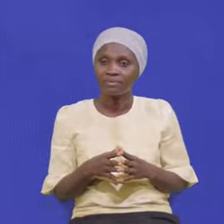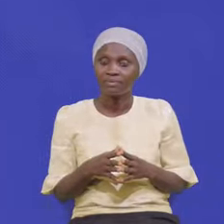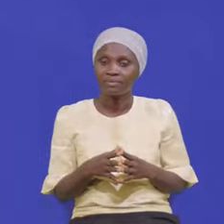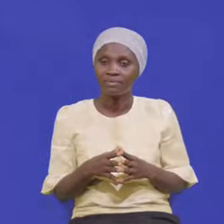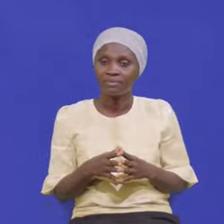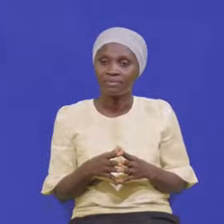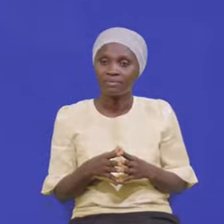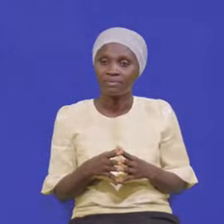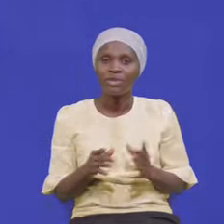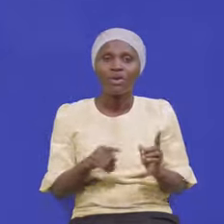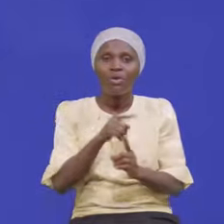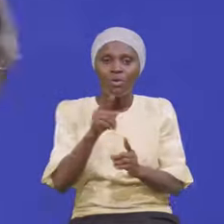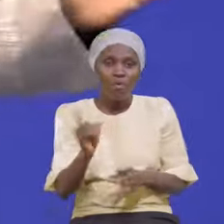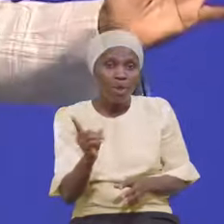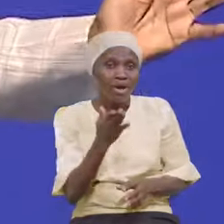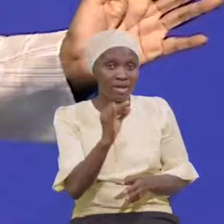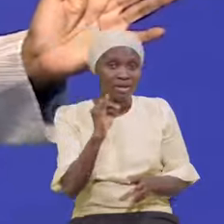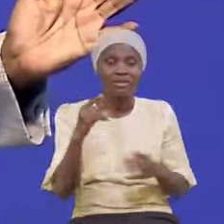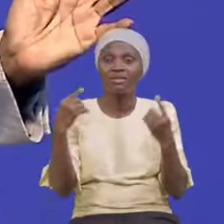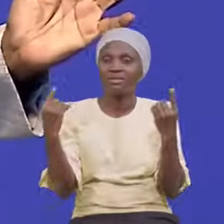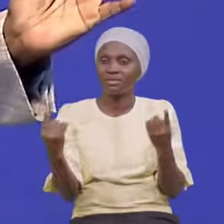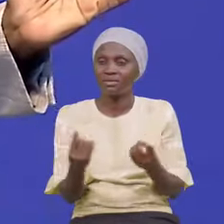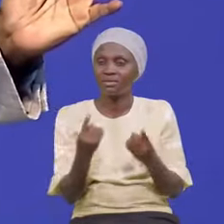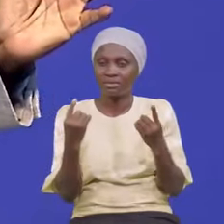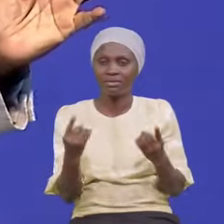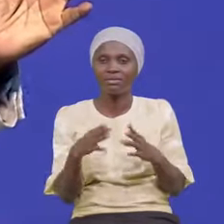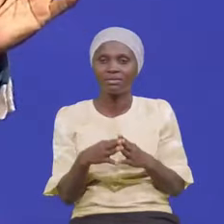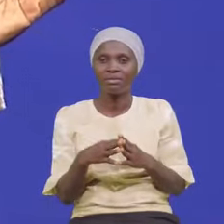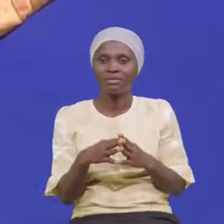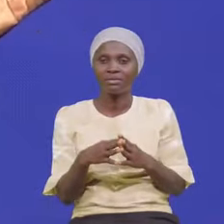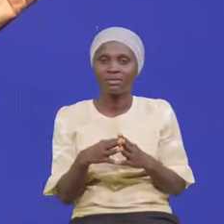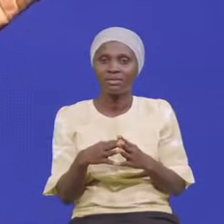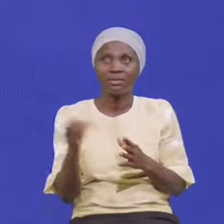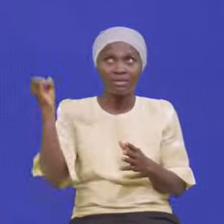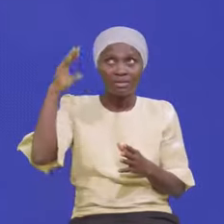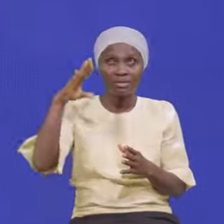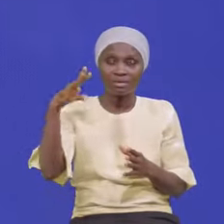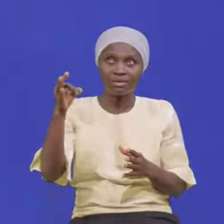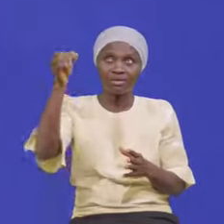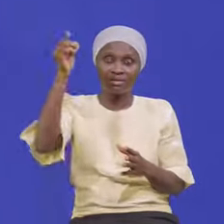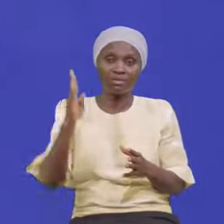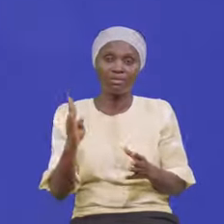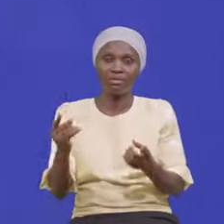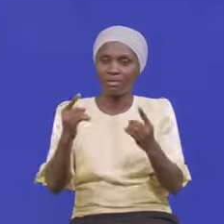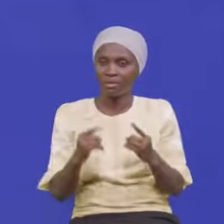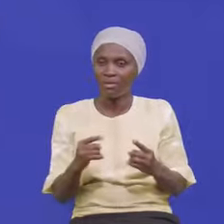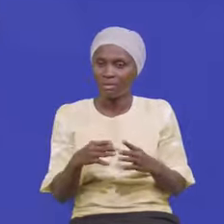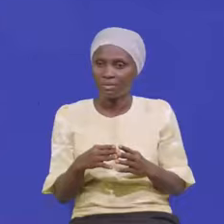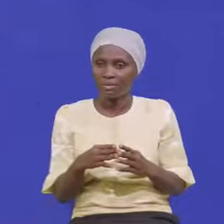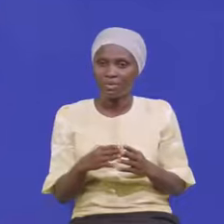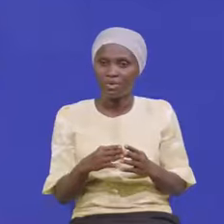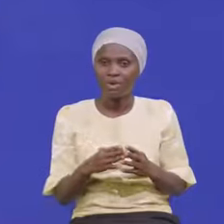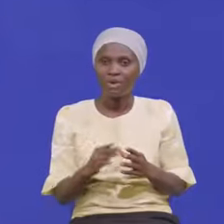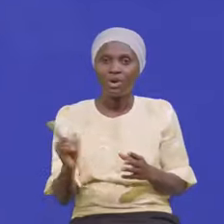unnaru. Where there is sin, ekkadaithe paapam undo, comes the grace of God, akkadaku devuni krupa vacchestundi. Where there is